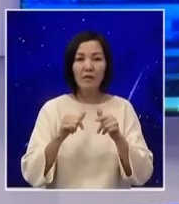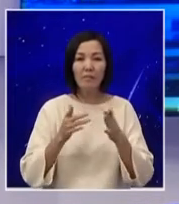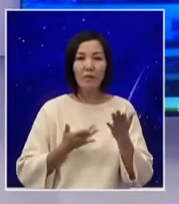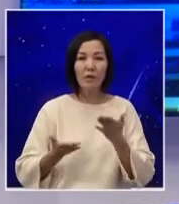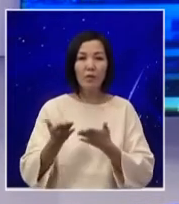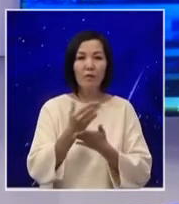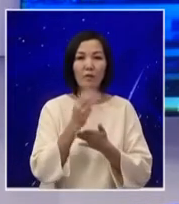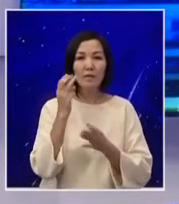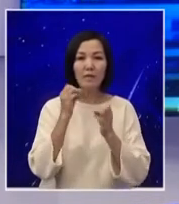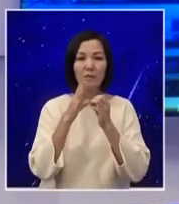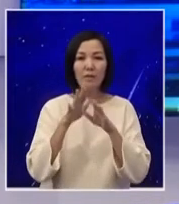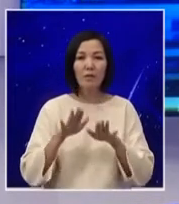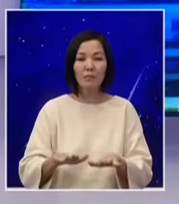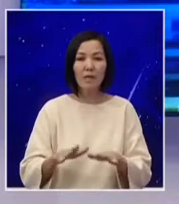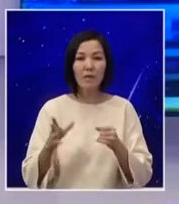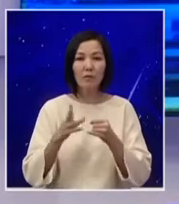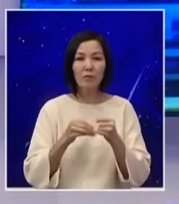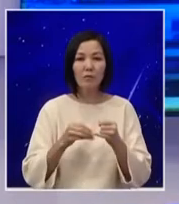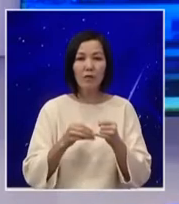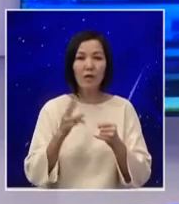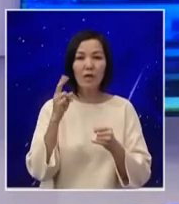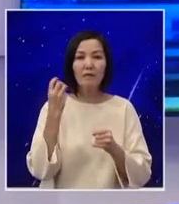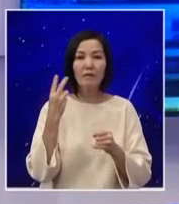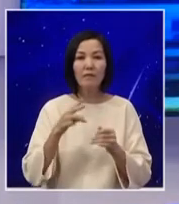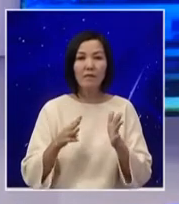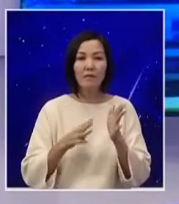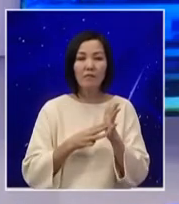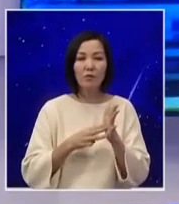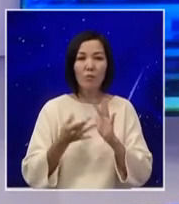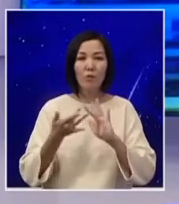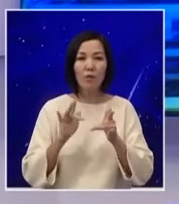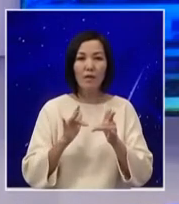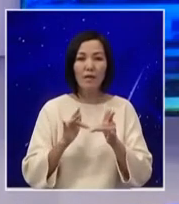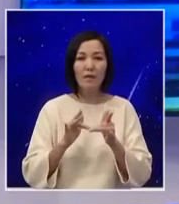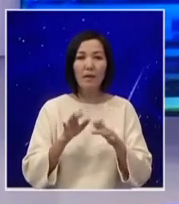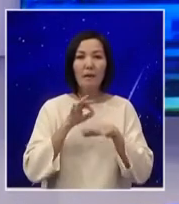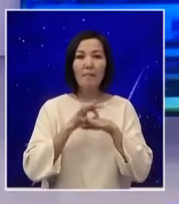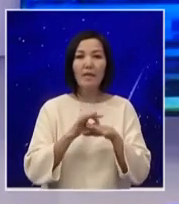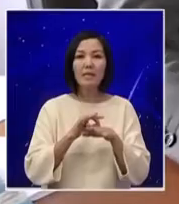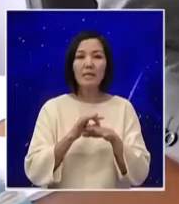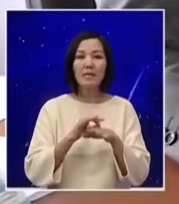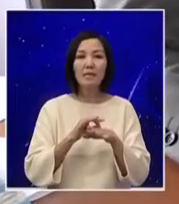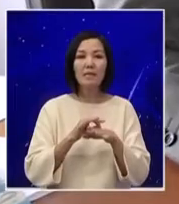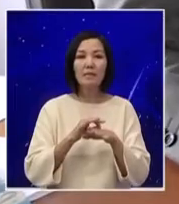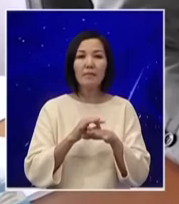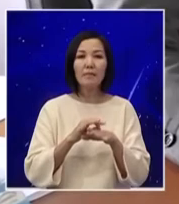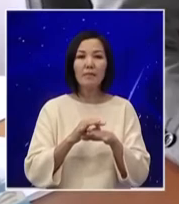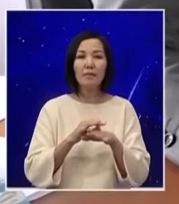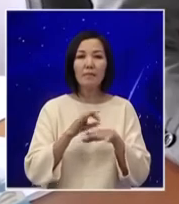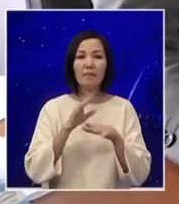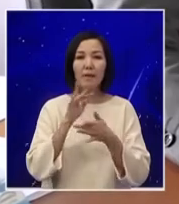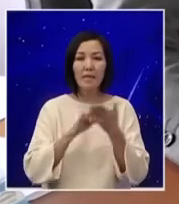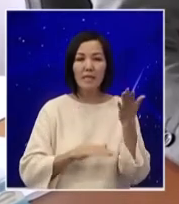315 избирательных участков в том числе 228 онлайн процесс проходит в интерактивном режиме